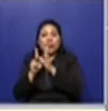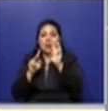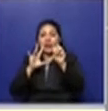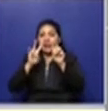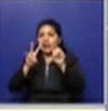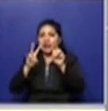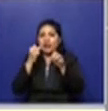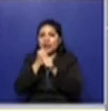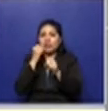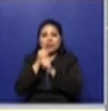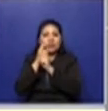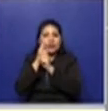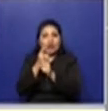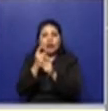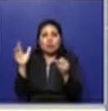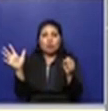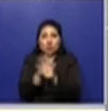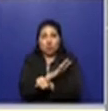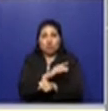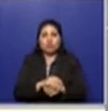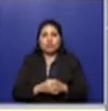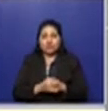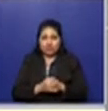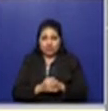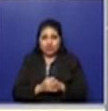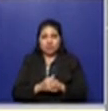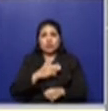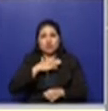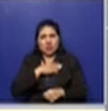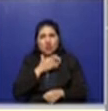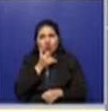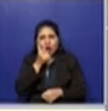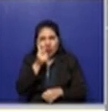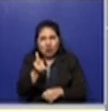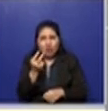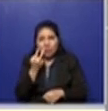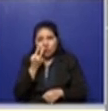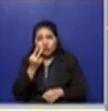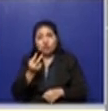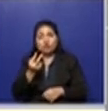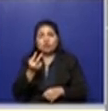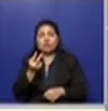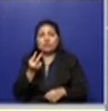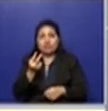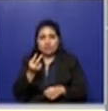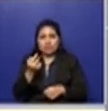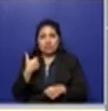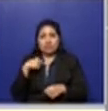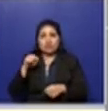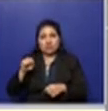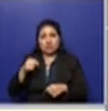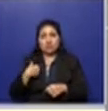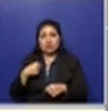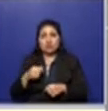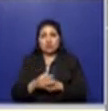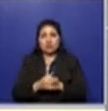ะครับเราเข้าไปดูถึงสิ่งที่ท่านได้รับการยกย่อง